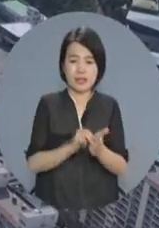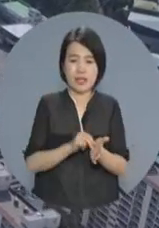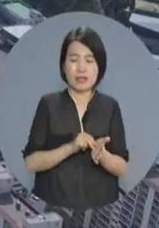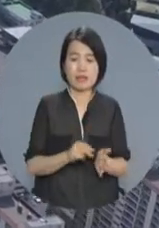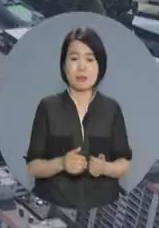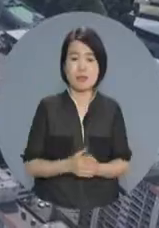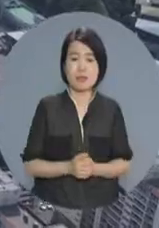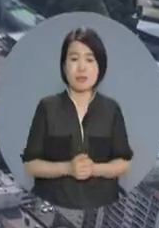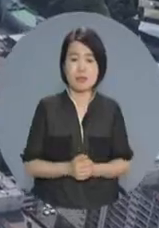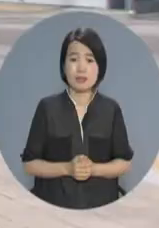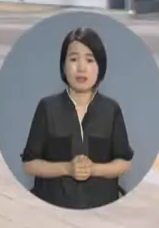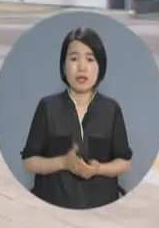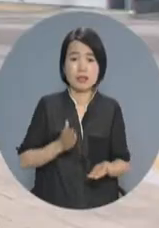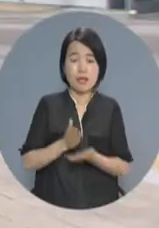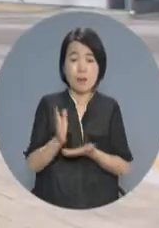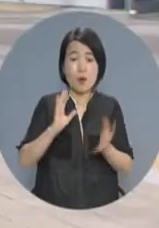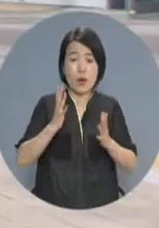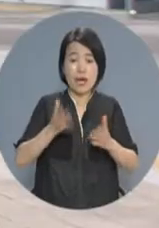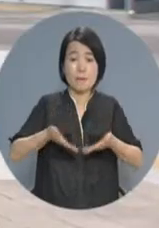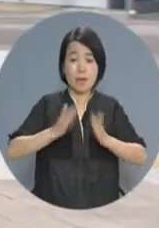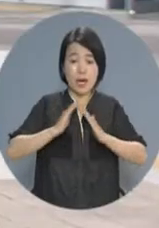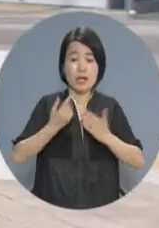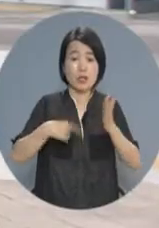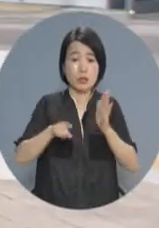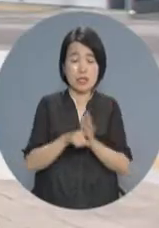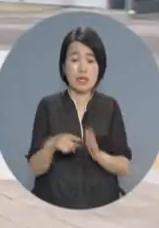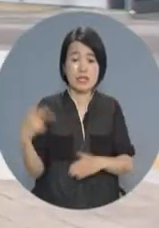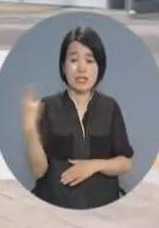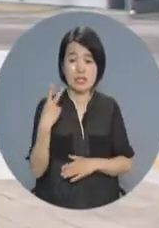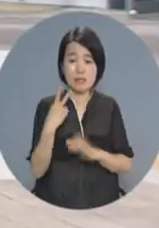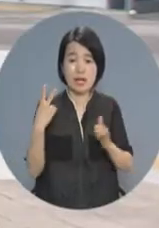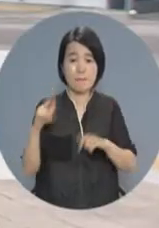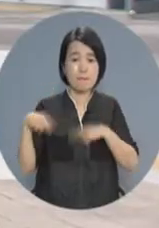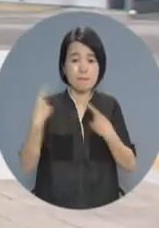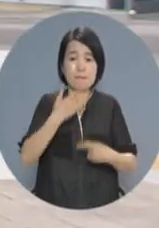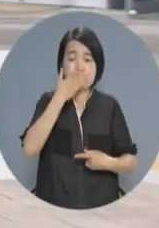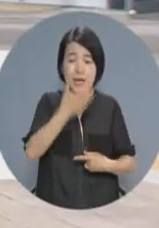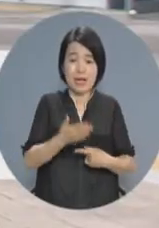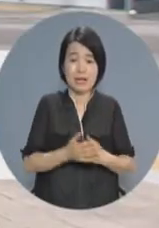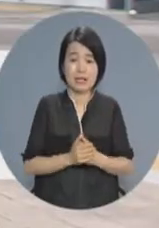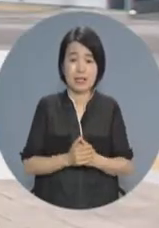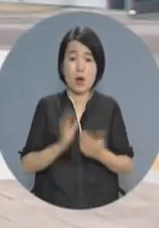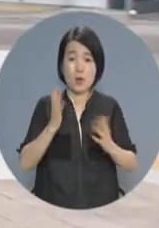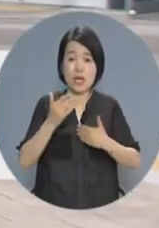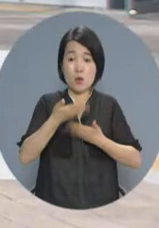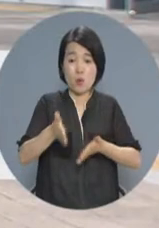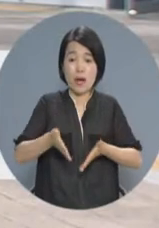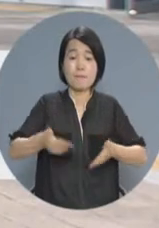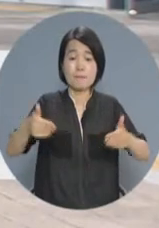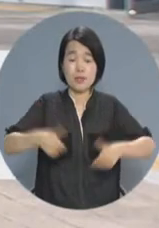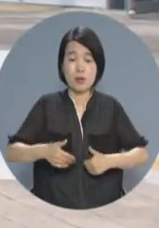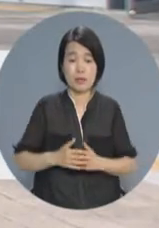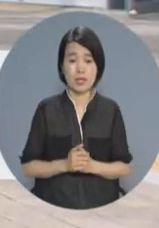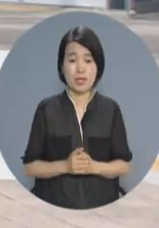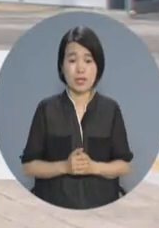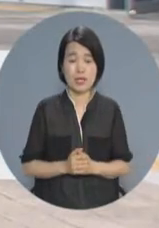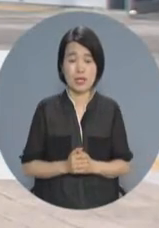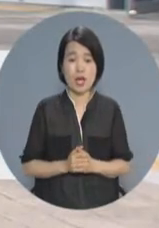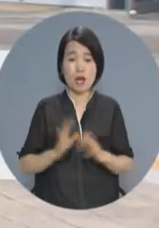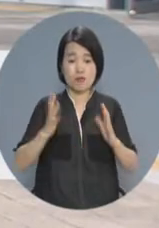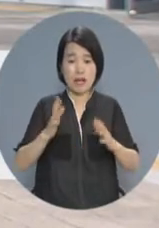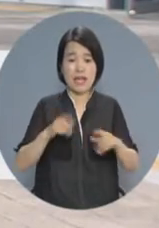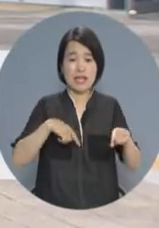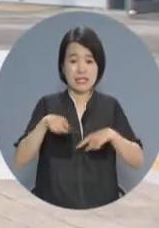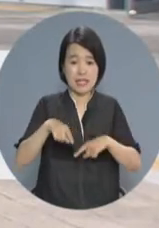숙제입니다. 전문 회의 시설을 갖추기 위해서는 2,000인 정도가 수용 가능한 회의 시설이 필요하거든요. 그래서 이제 그거는